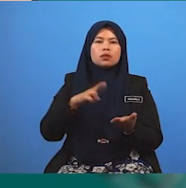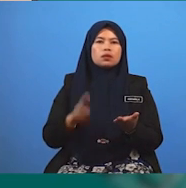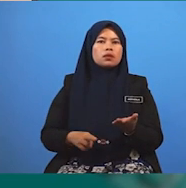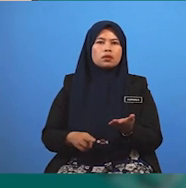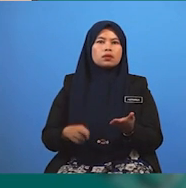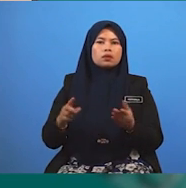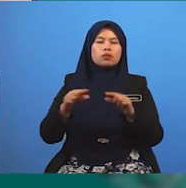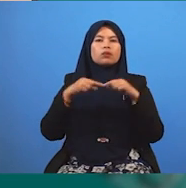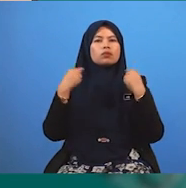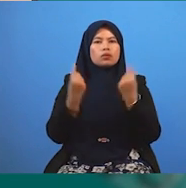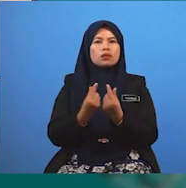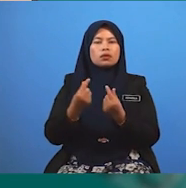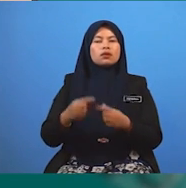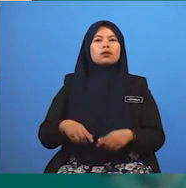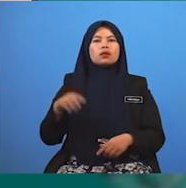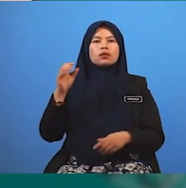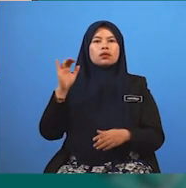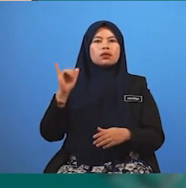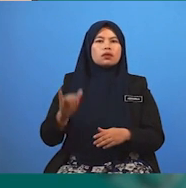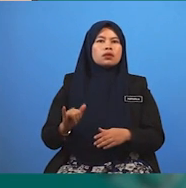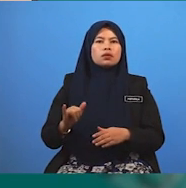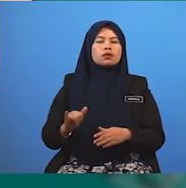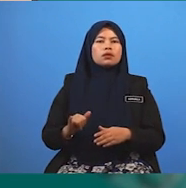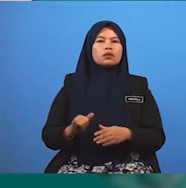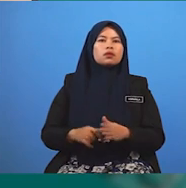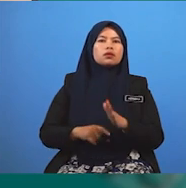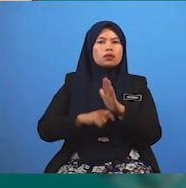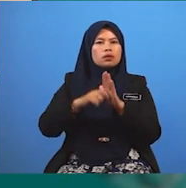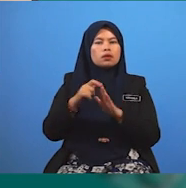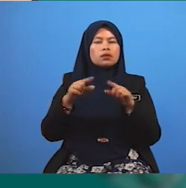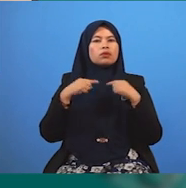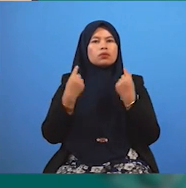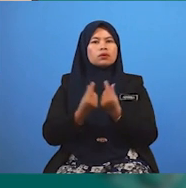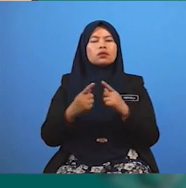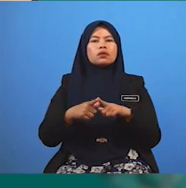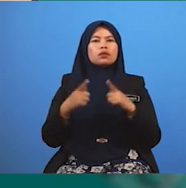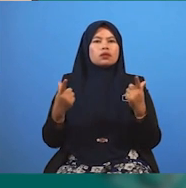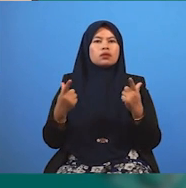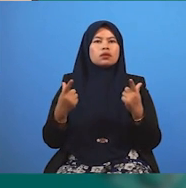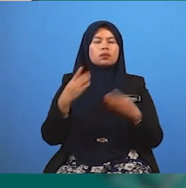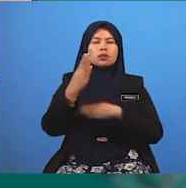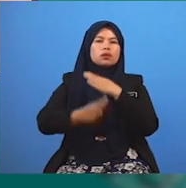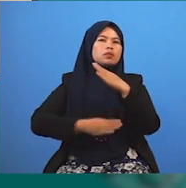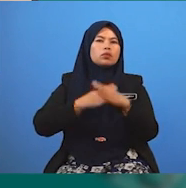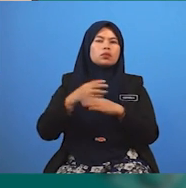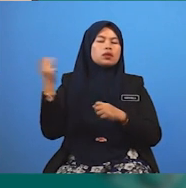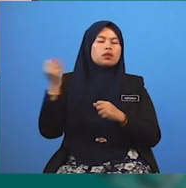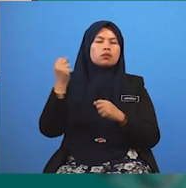yang lain. Apabila bumi digoncangkan sekuat-kuatnya dan gunung-gunung